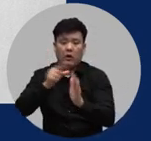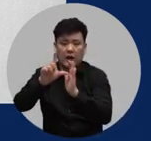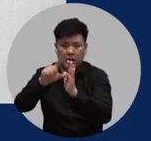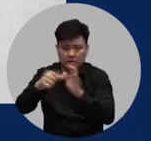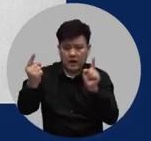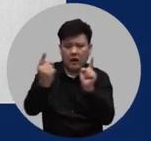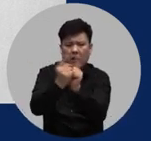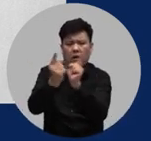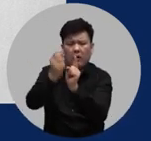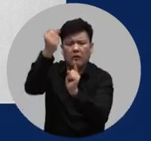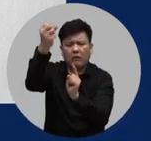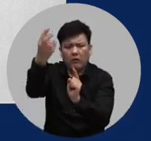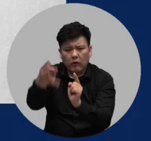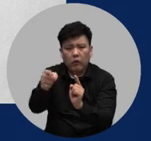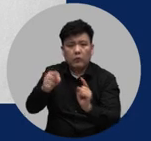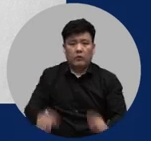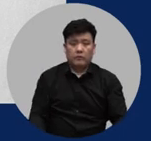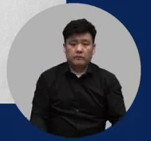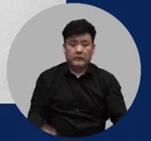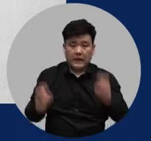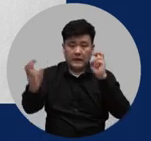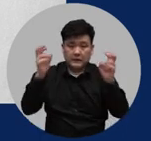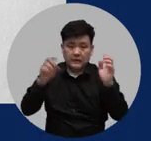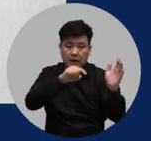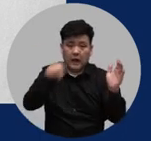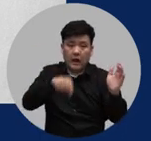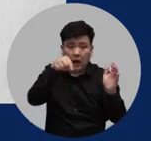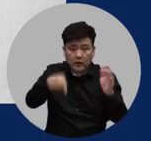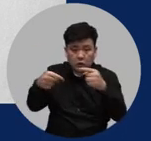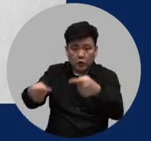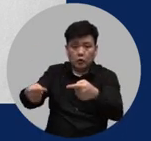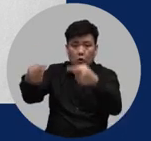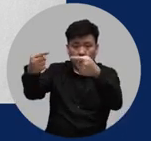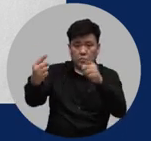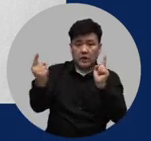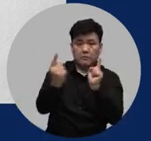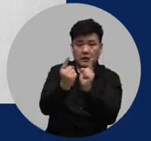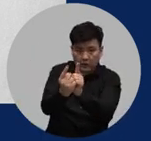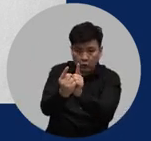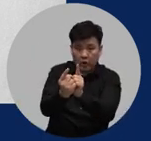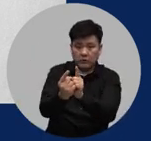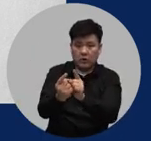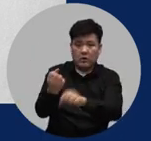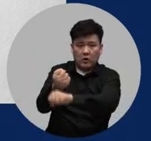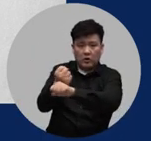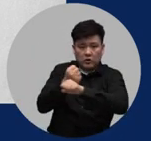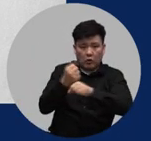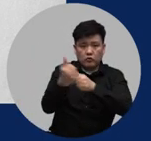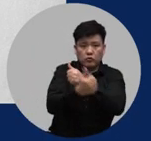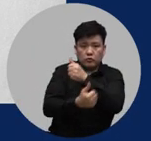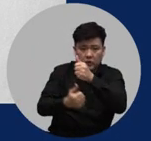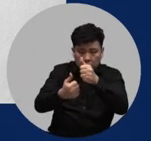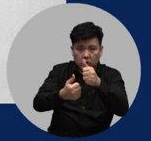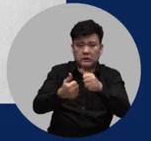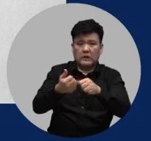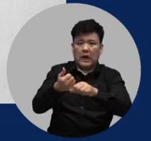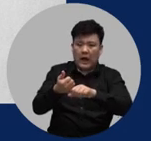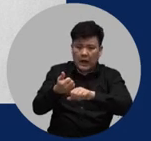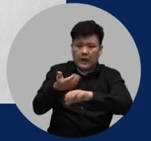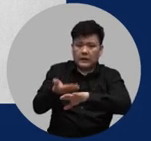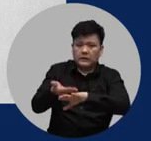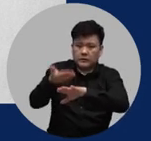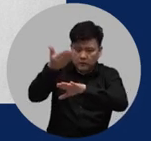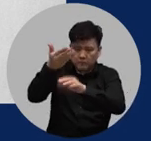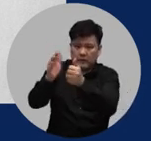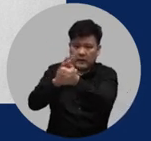경우가 많았습니다. 이 직장에서는 고문이 만나자고 하면 연구위원은 선배와 원로에 대한